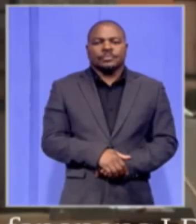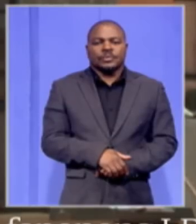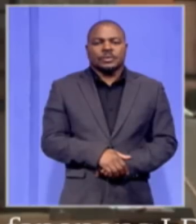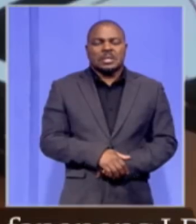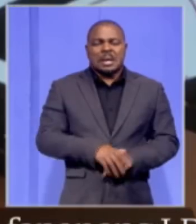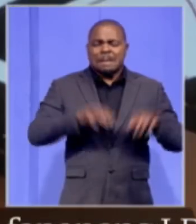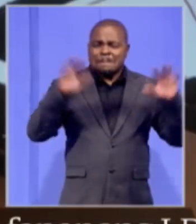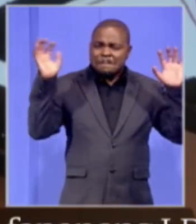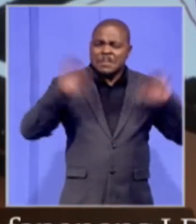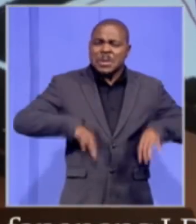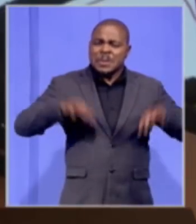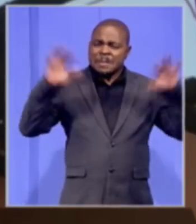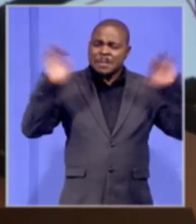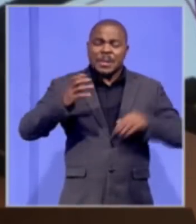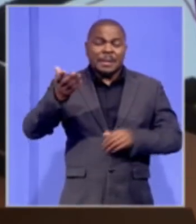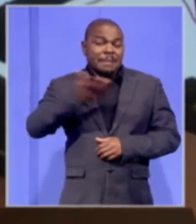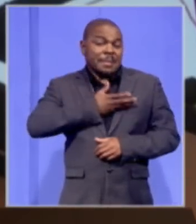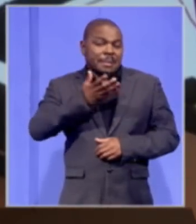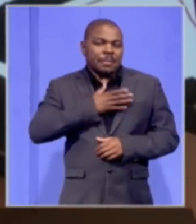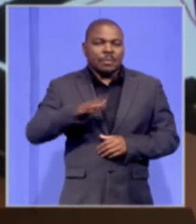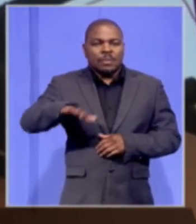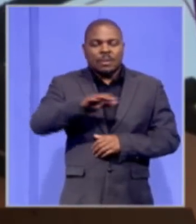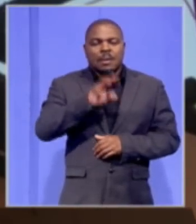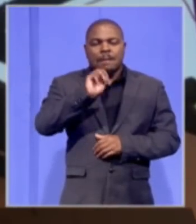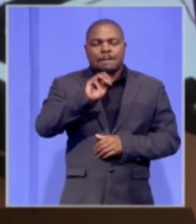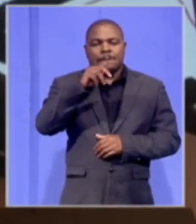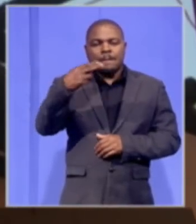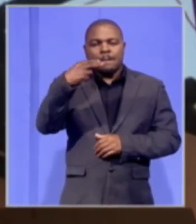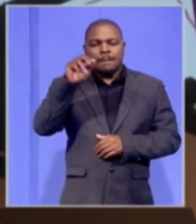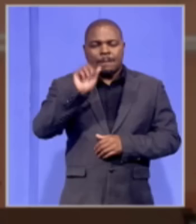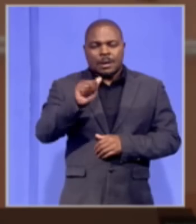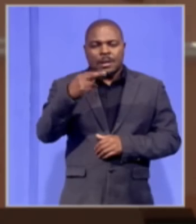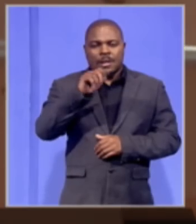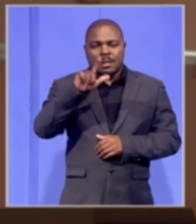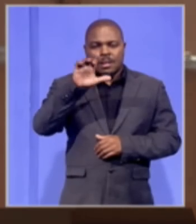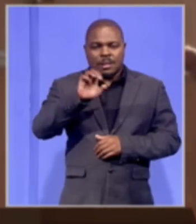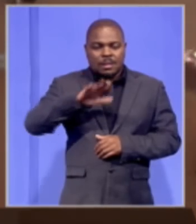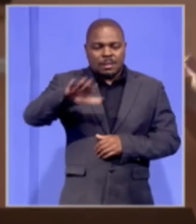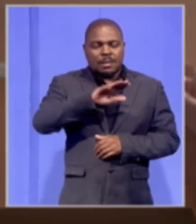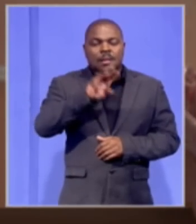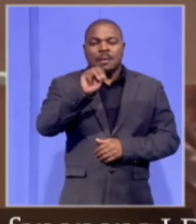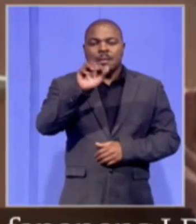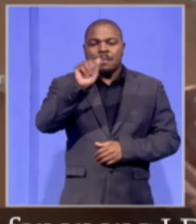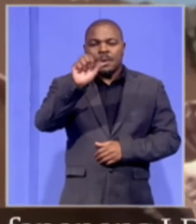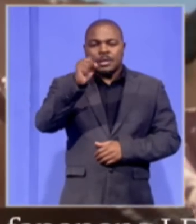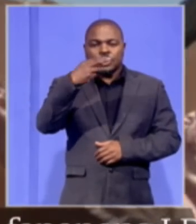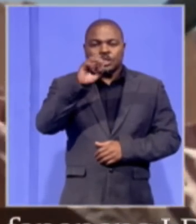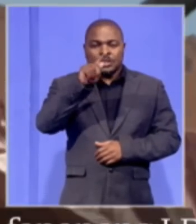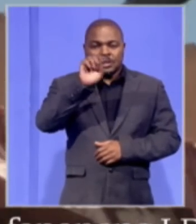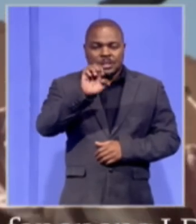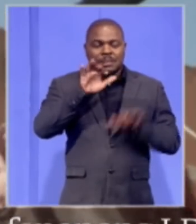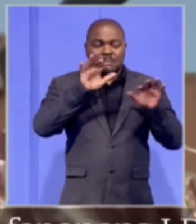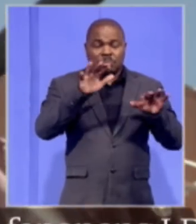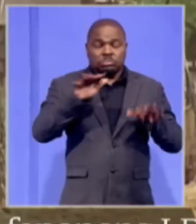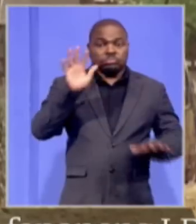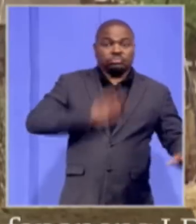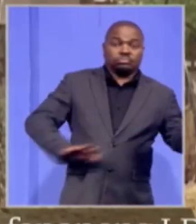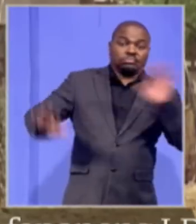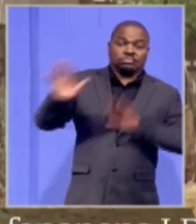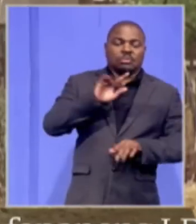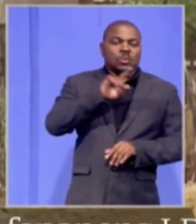Morago ga dipula tša matla ka dibe badudi ba motse wa ga Mphahlele Mashite ba tlogetswe ba le kgakanego ba leka ka mešogo fela